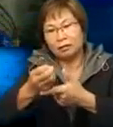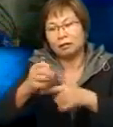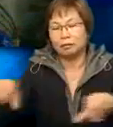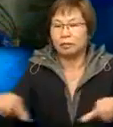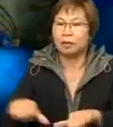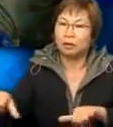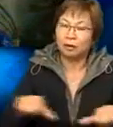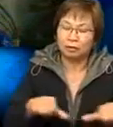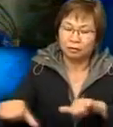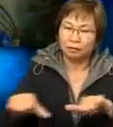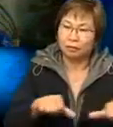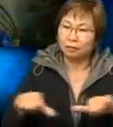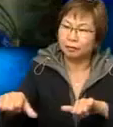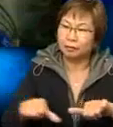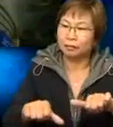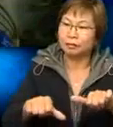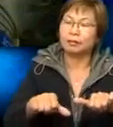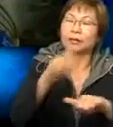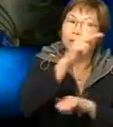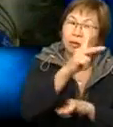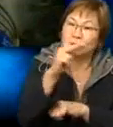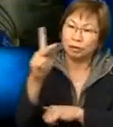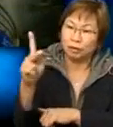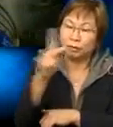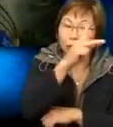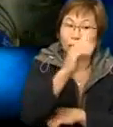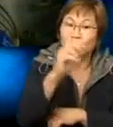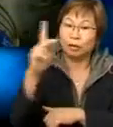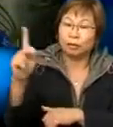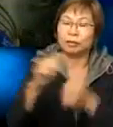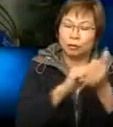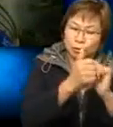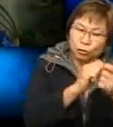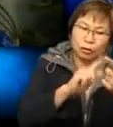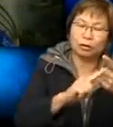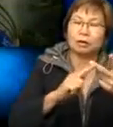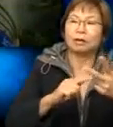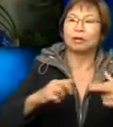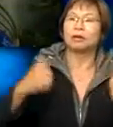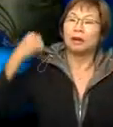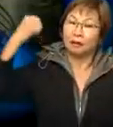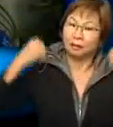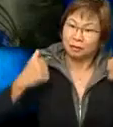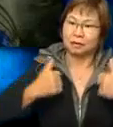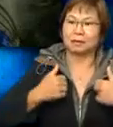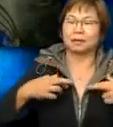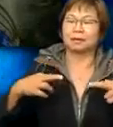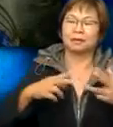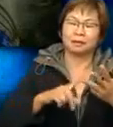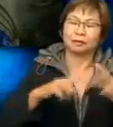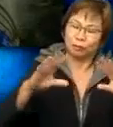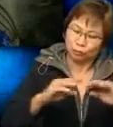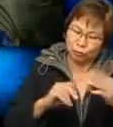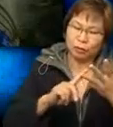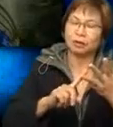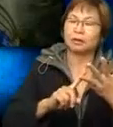atau melakukan aktiviti kokurikulum, bersukan, beriadah,